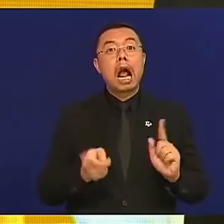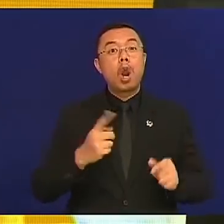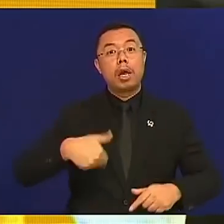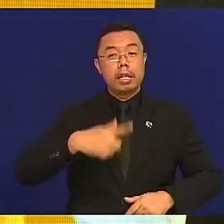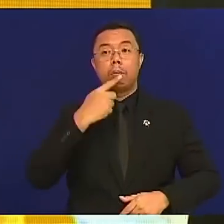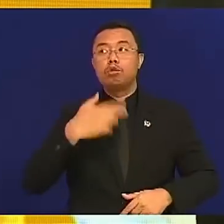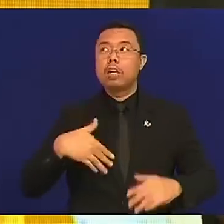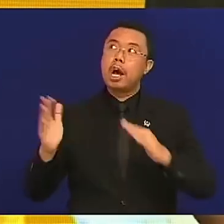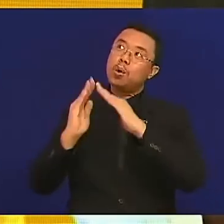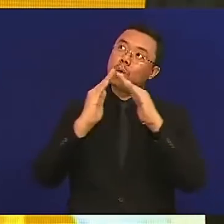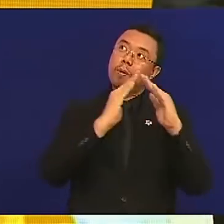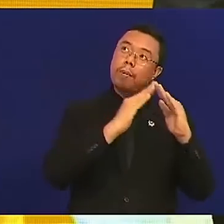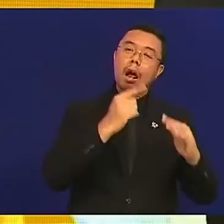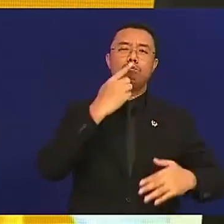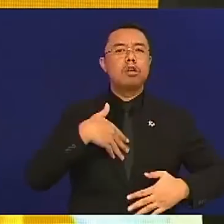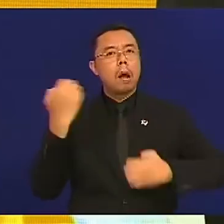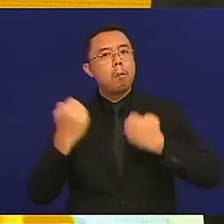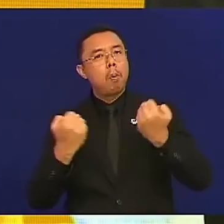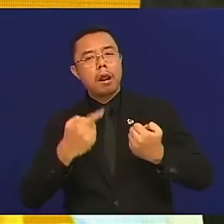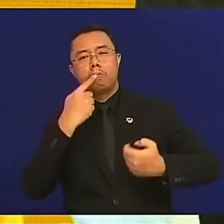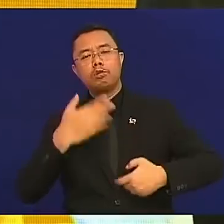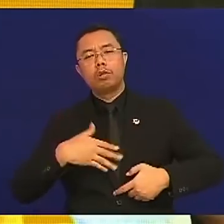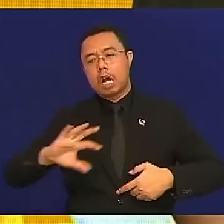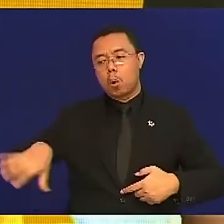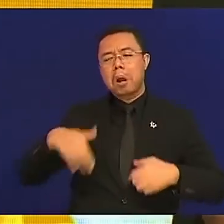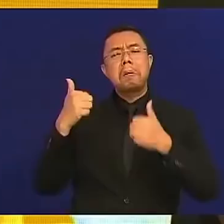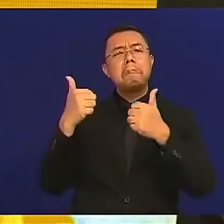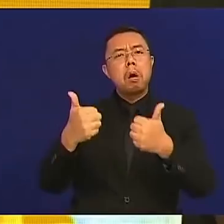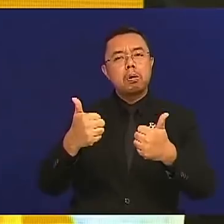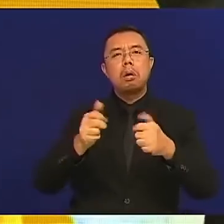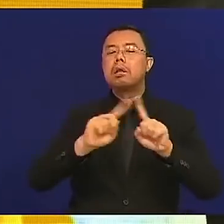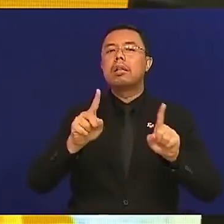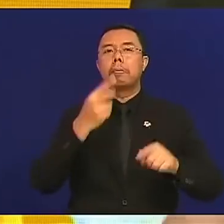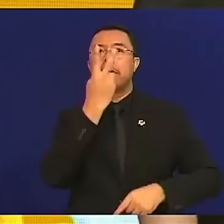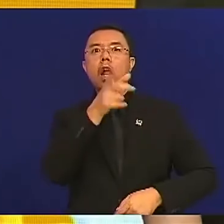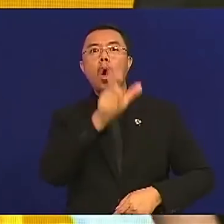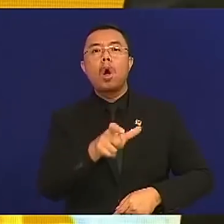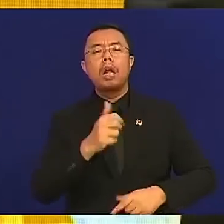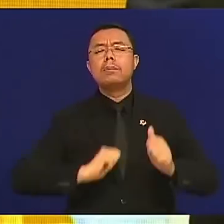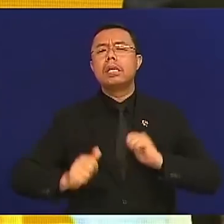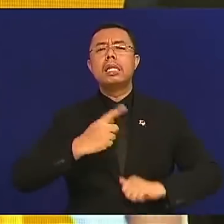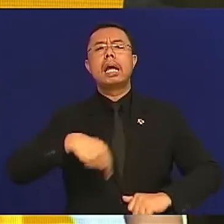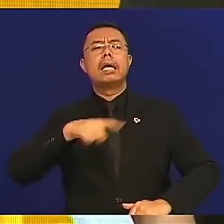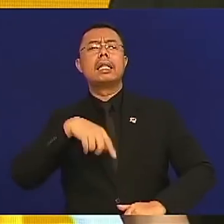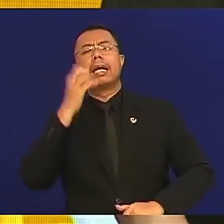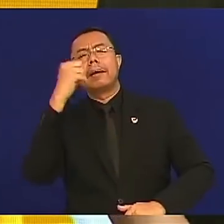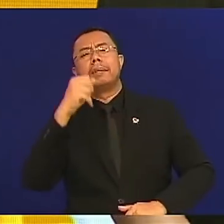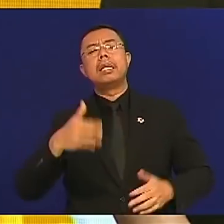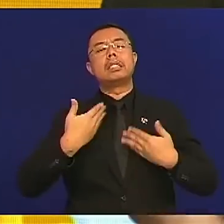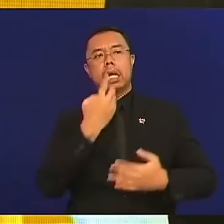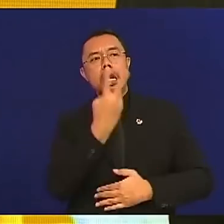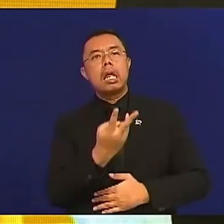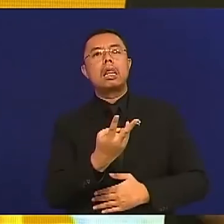kita punya rumah, kita punya mobil, kita punya keluarga baik-baik. Tapi melihat orang menderita, kita juga tidak bisa